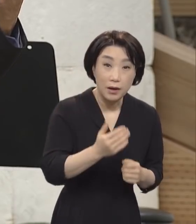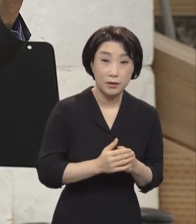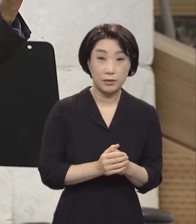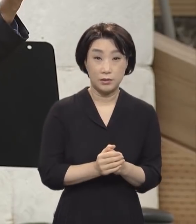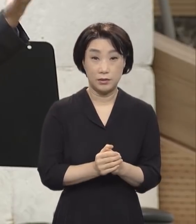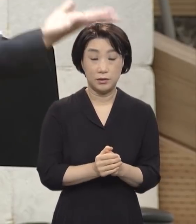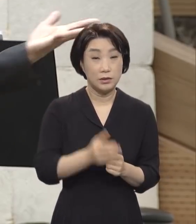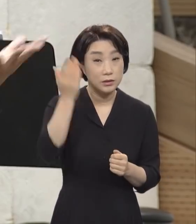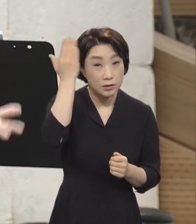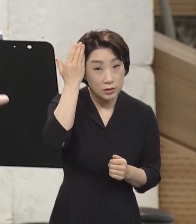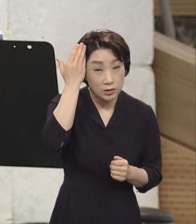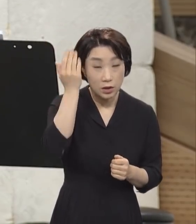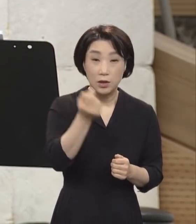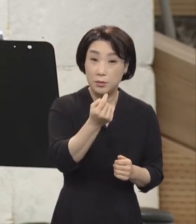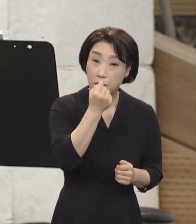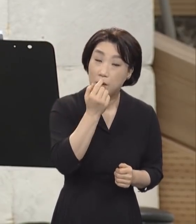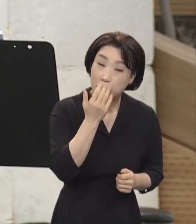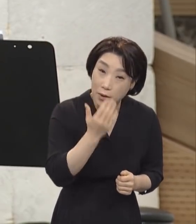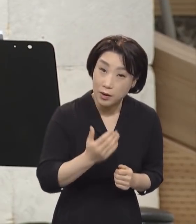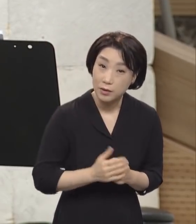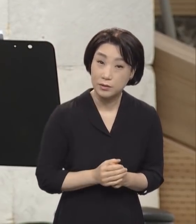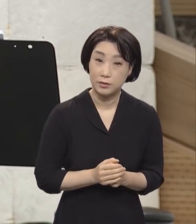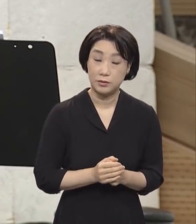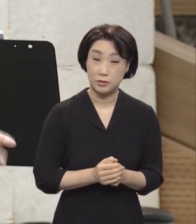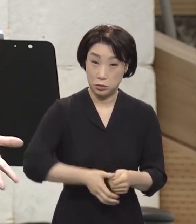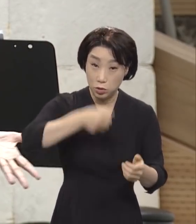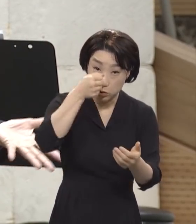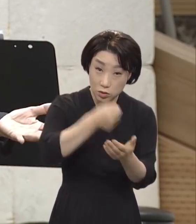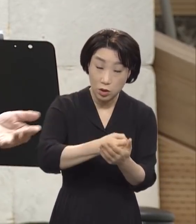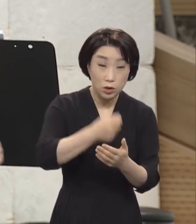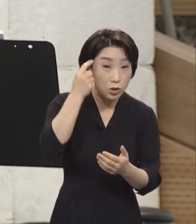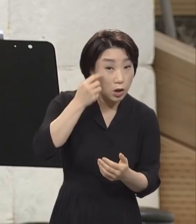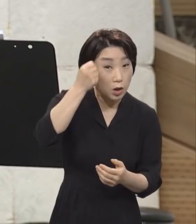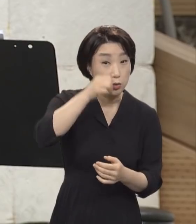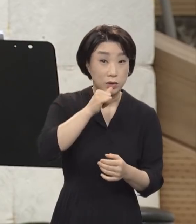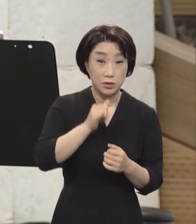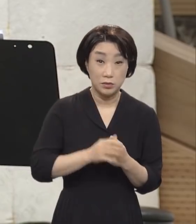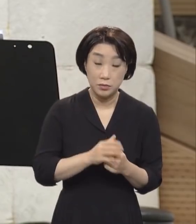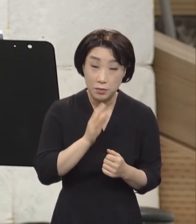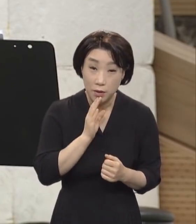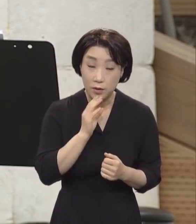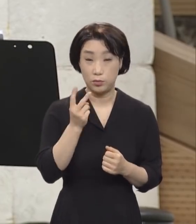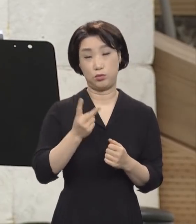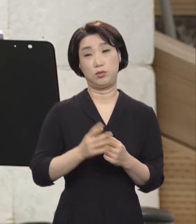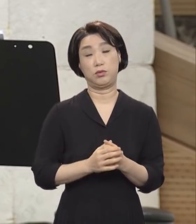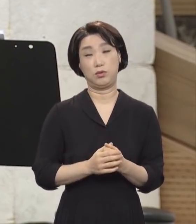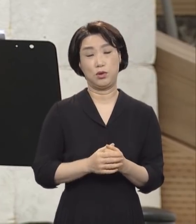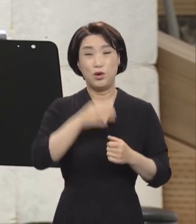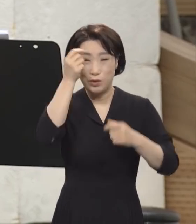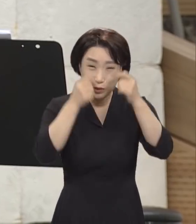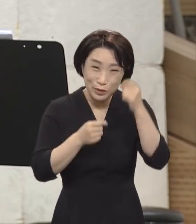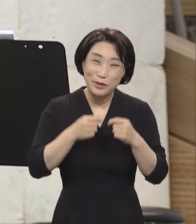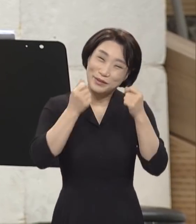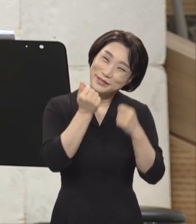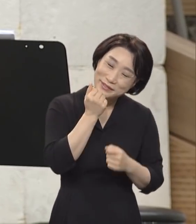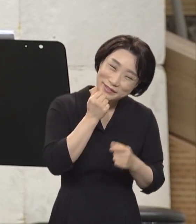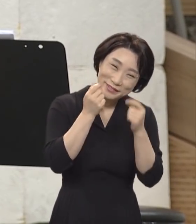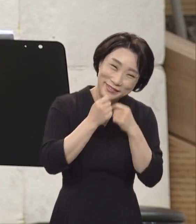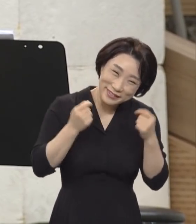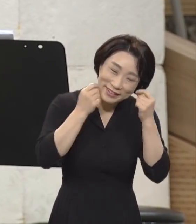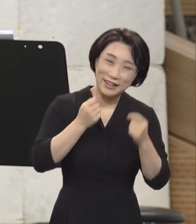지식으로 배울 수 있고 결정할 의지가 있고 또 울고 웃을 수 있는